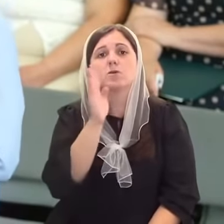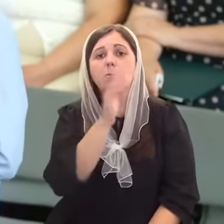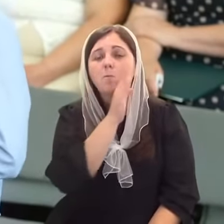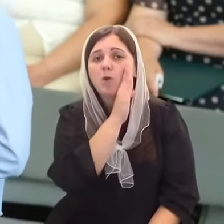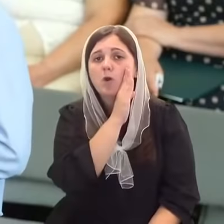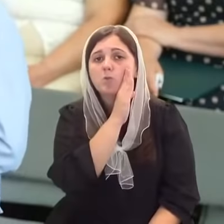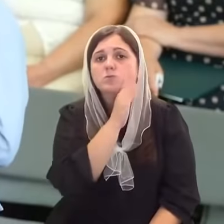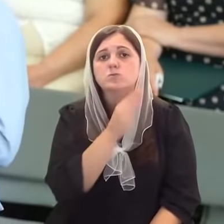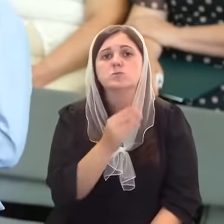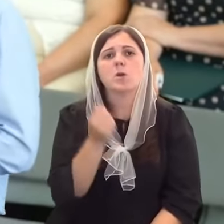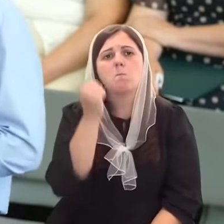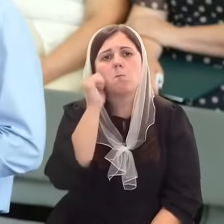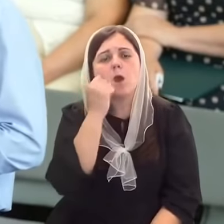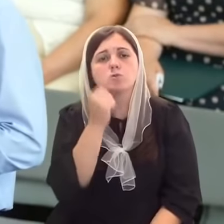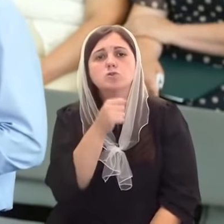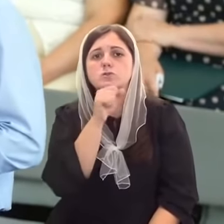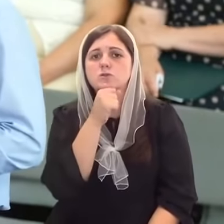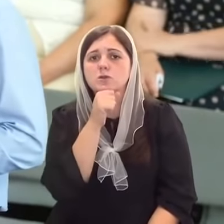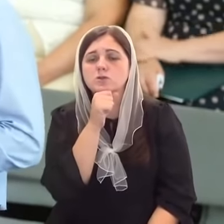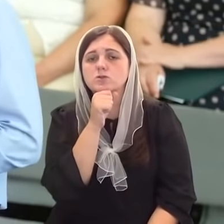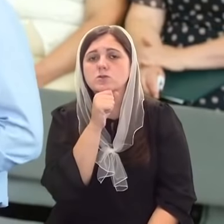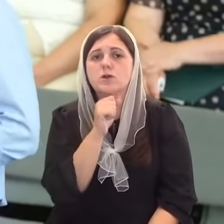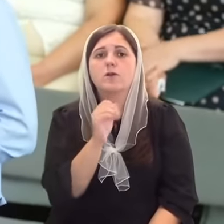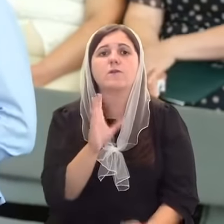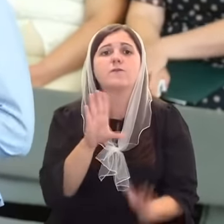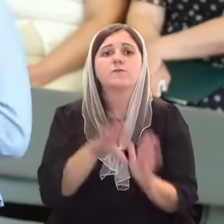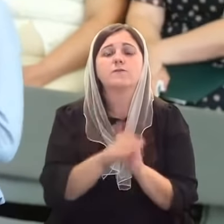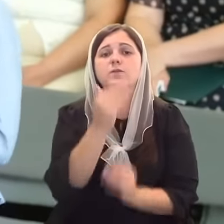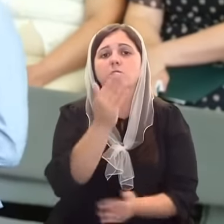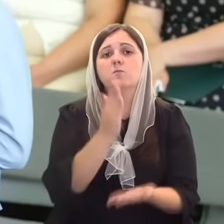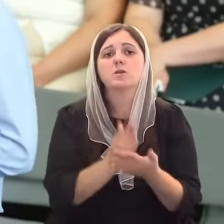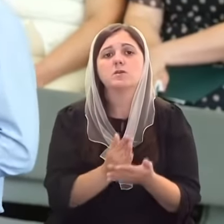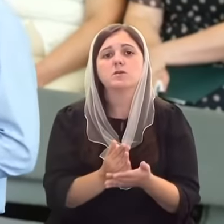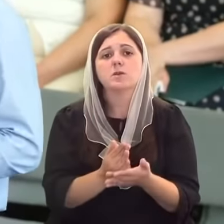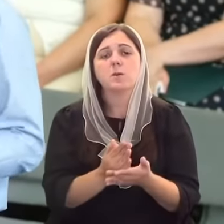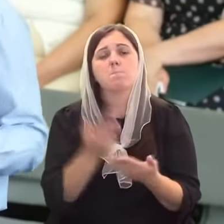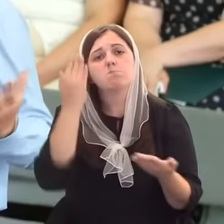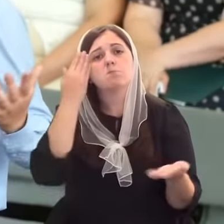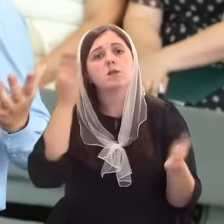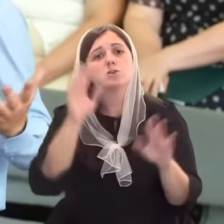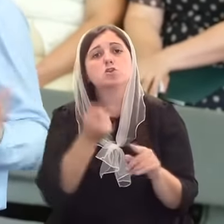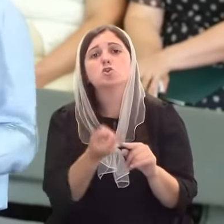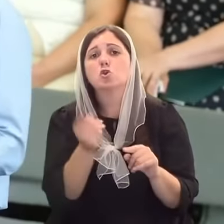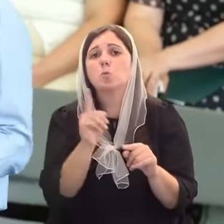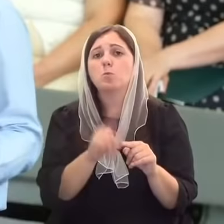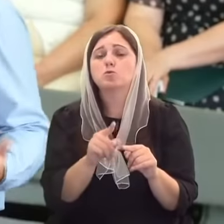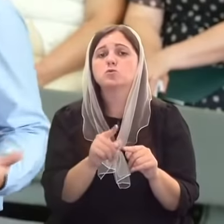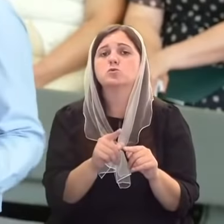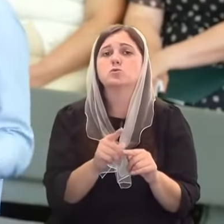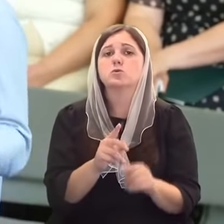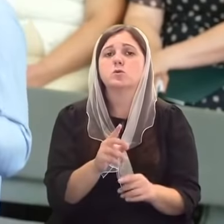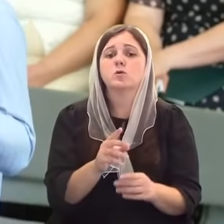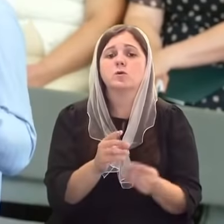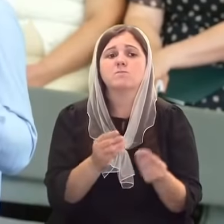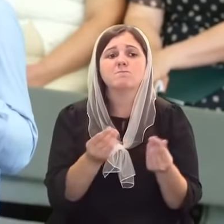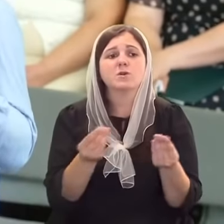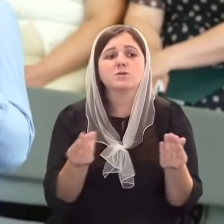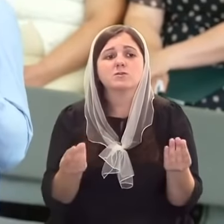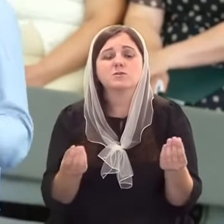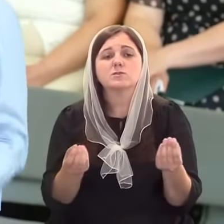не одна бабушка, у тебя есть дедушка, у тебя есть благословение, потому что материальные вещи,